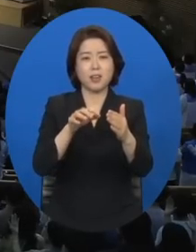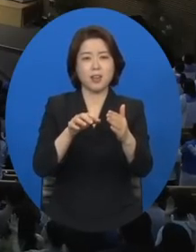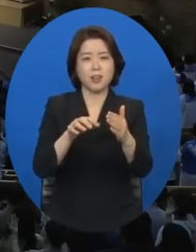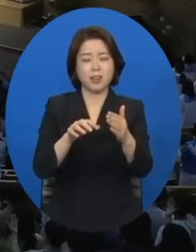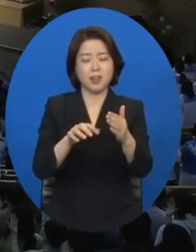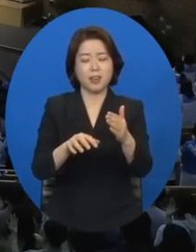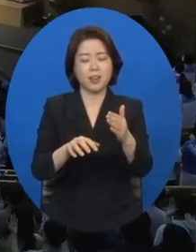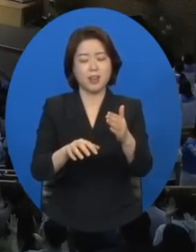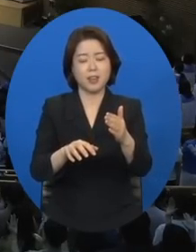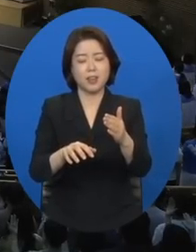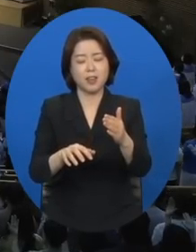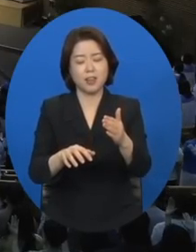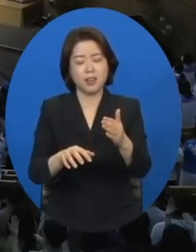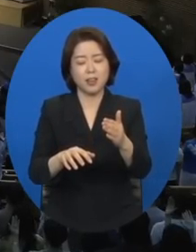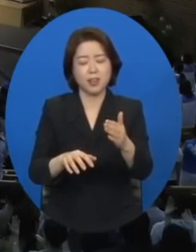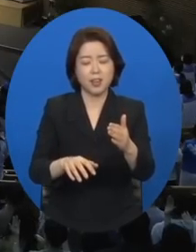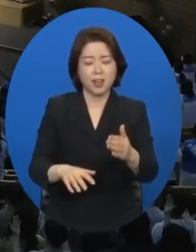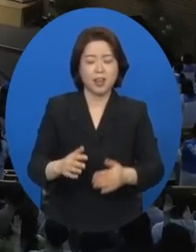안에